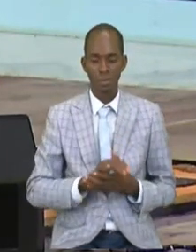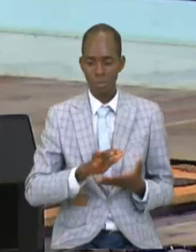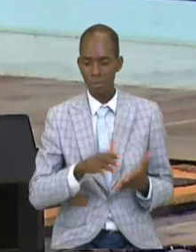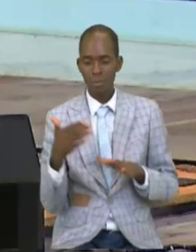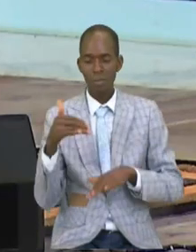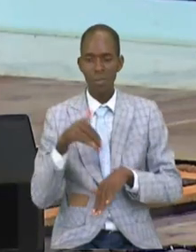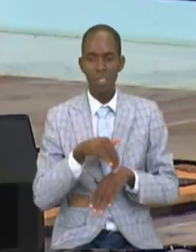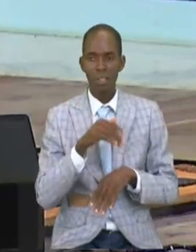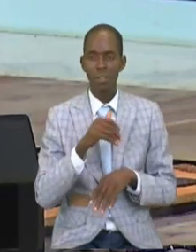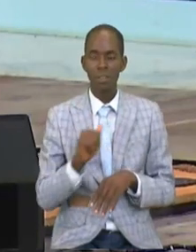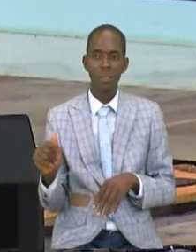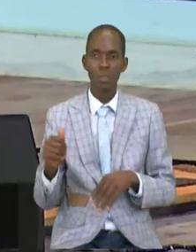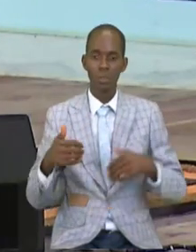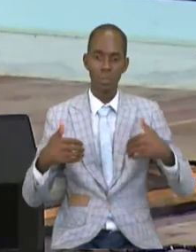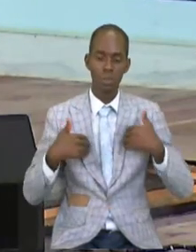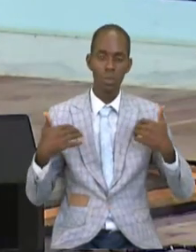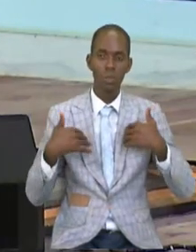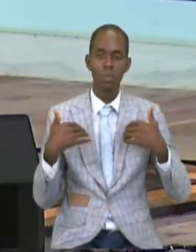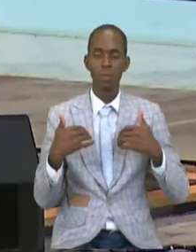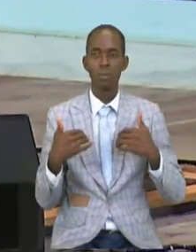La mort prématurée,